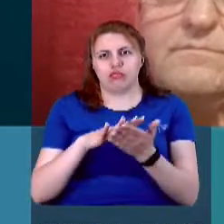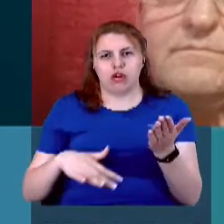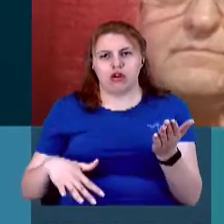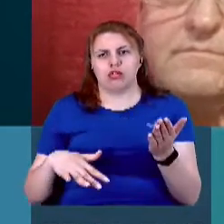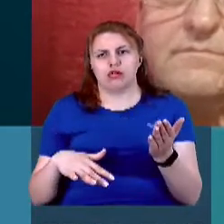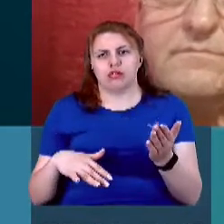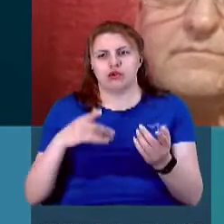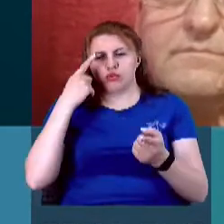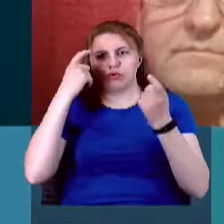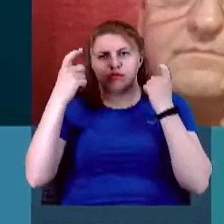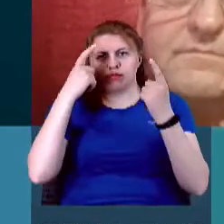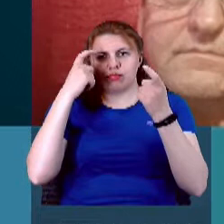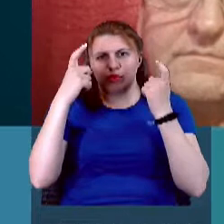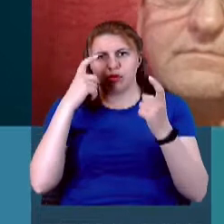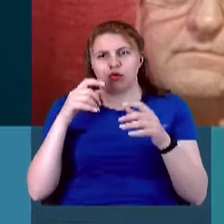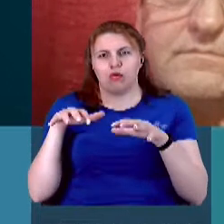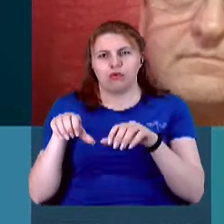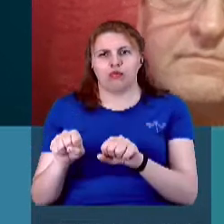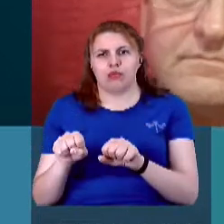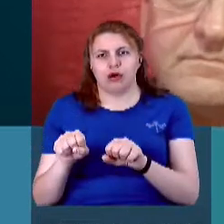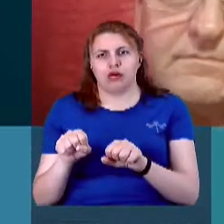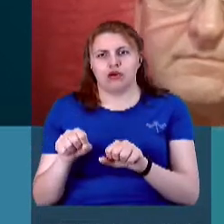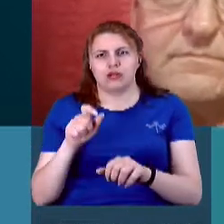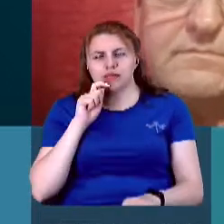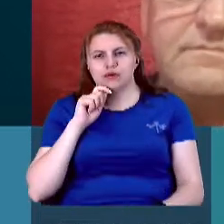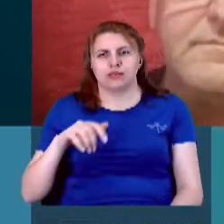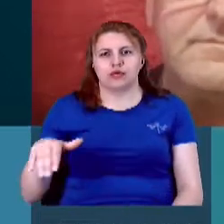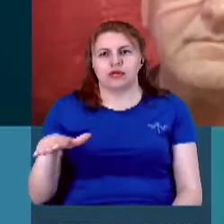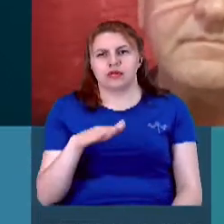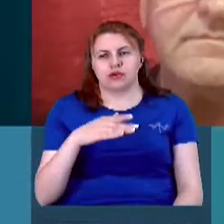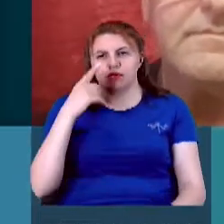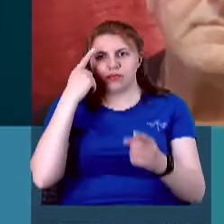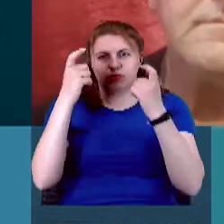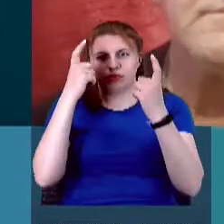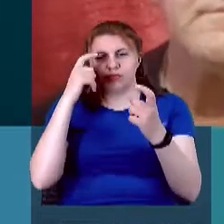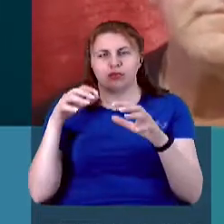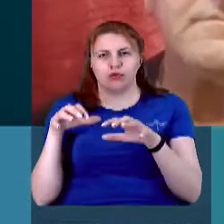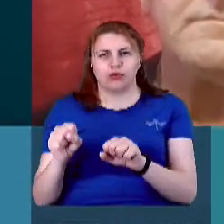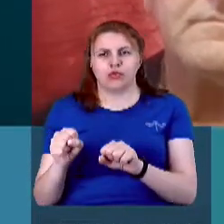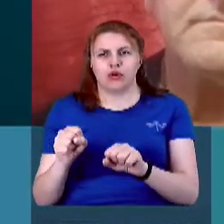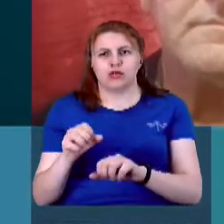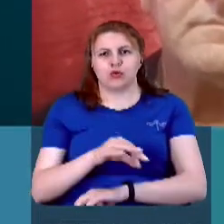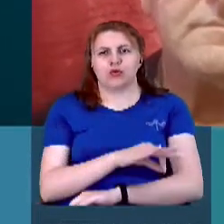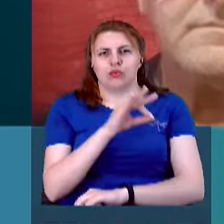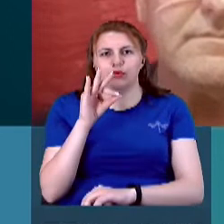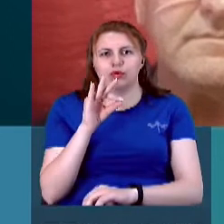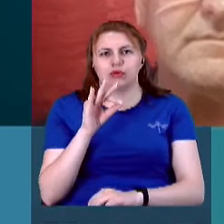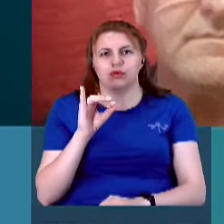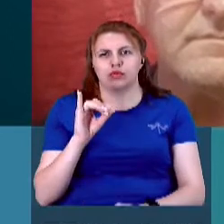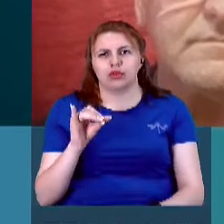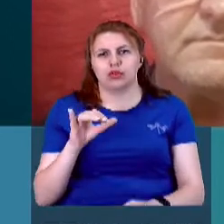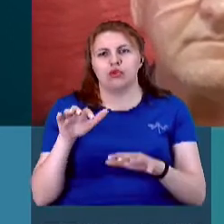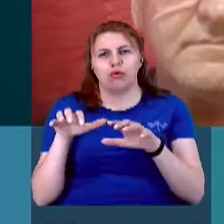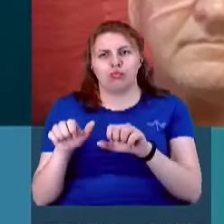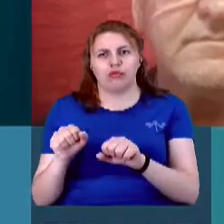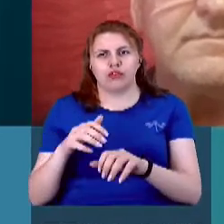скажімо, інформаційну окупацію України, інформаційну окупацію Сходу і